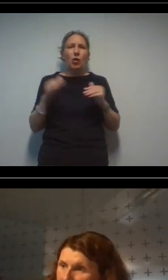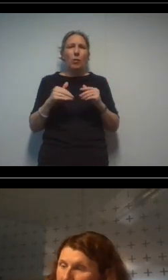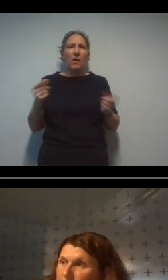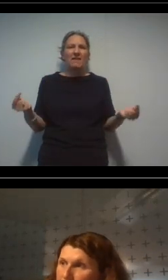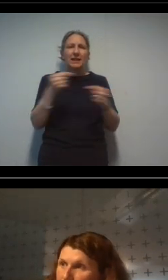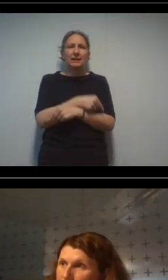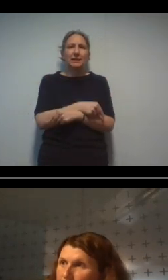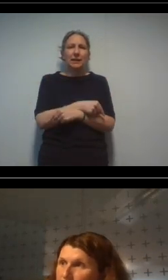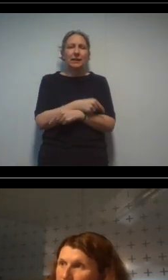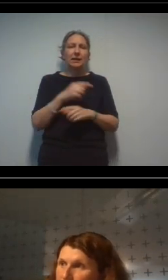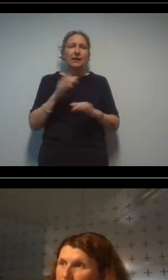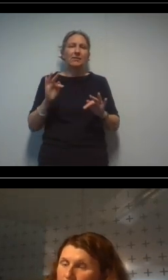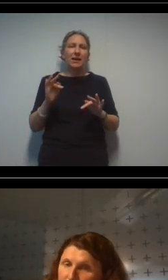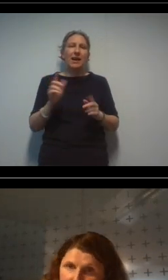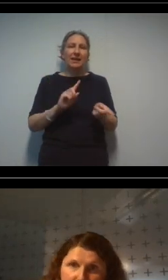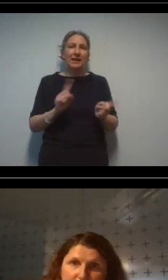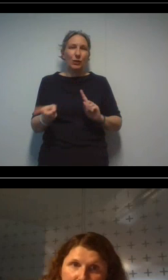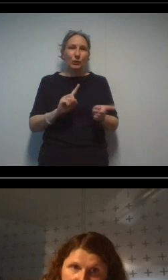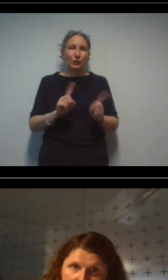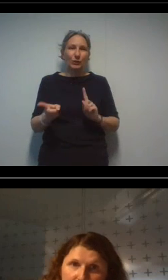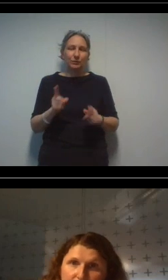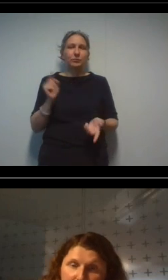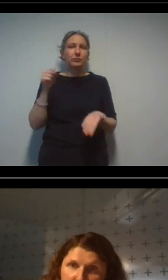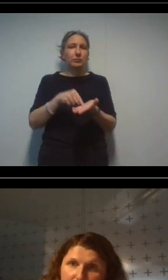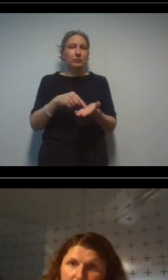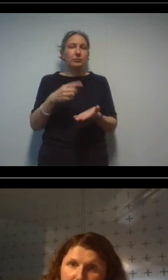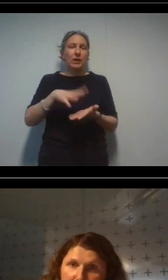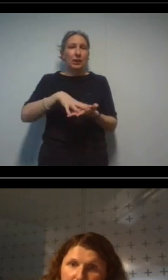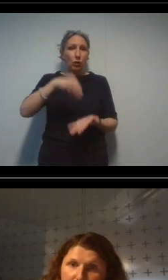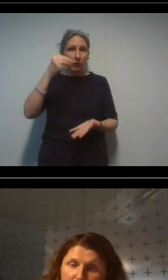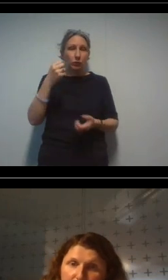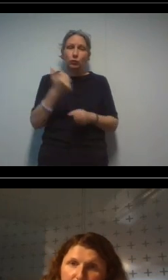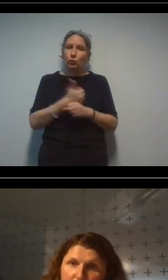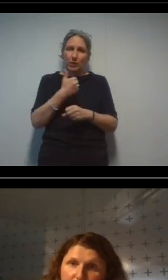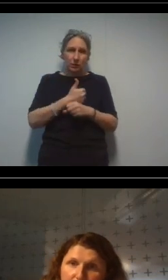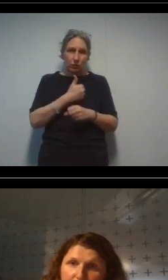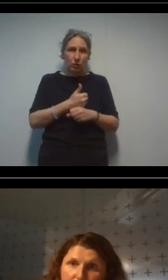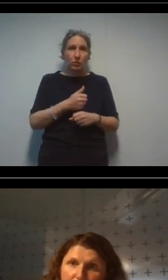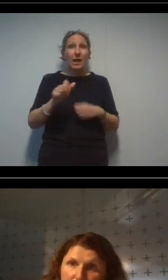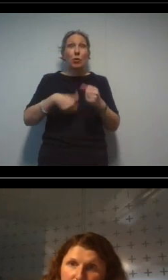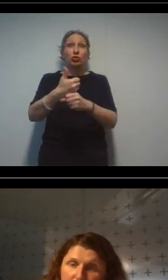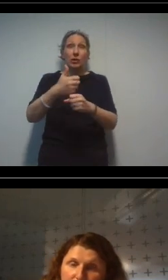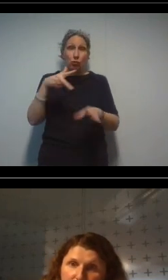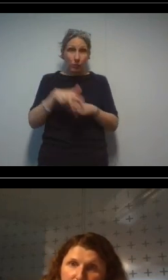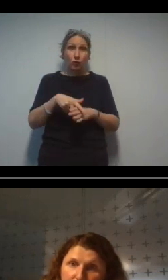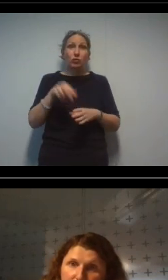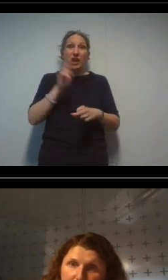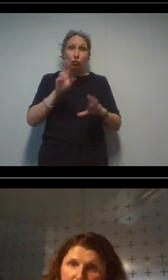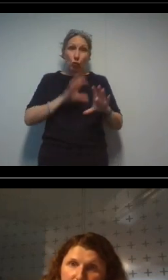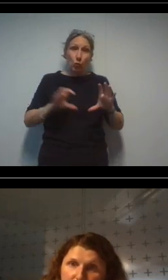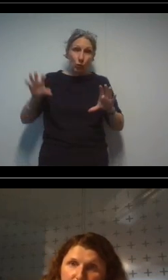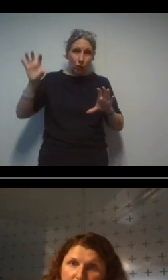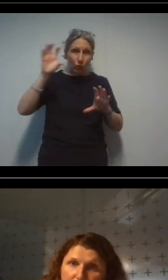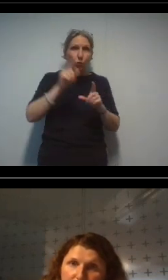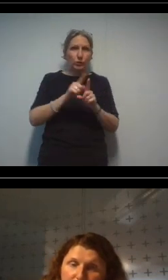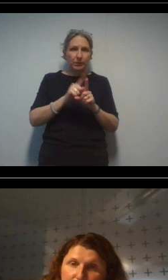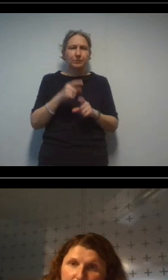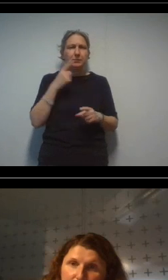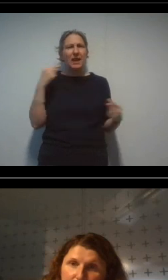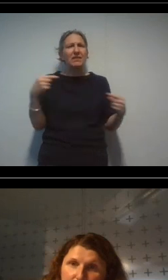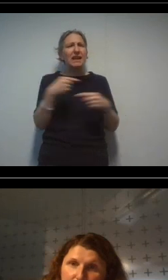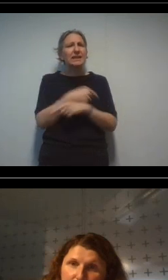qu'on organise chaque année en Île-de-France et à partir de l'année prochaine, on le fera en région également. Et il est inversé, pourquoi? Eh bien, parce que ce